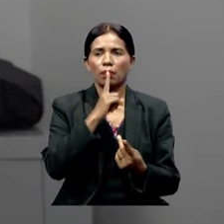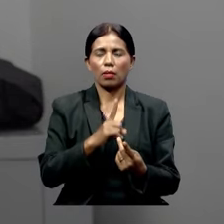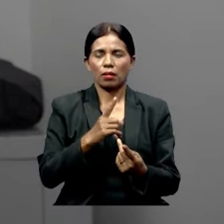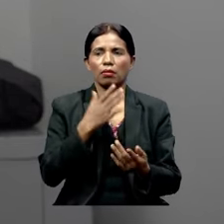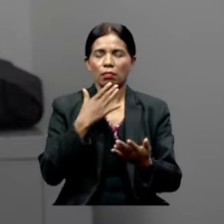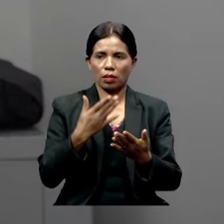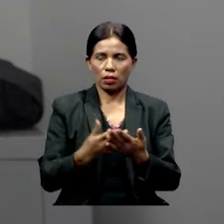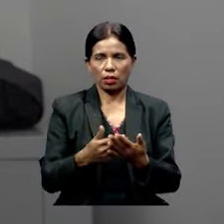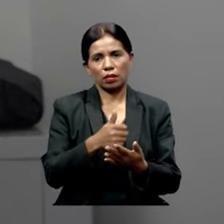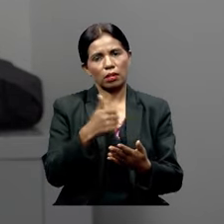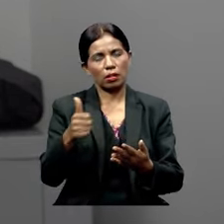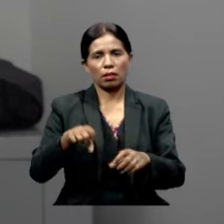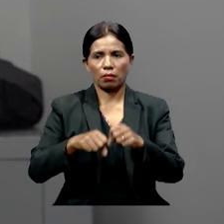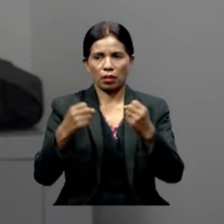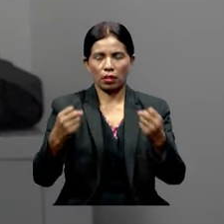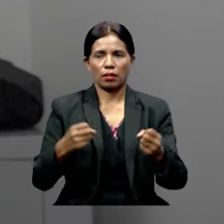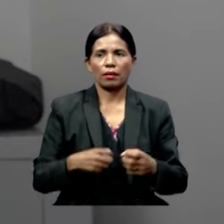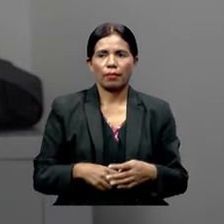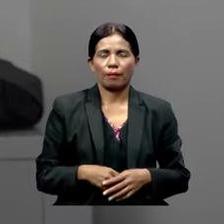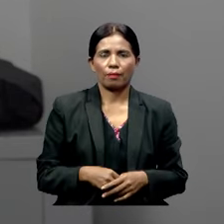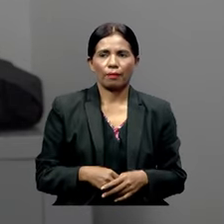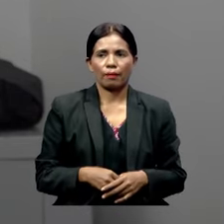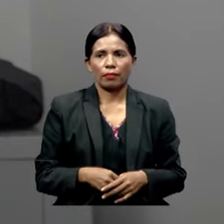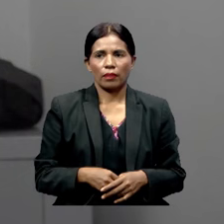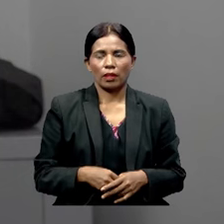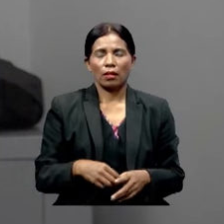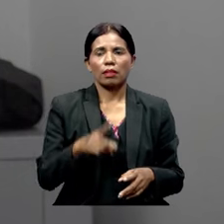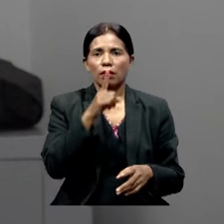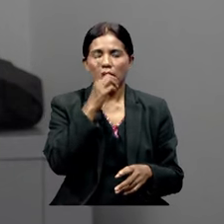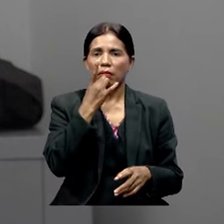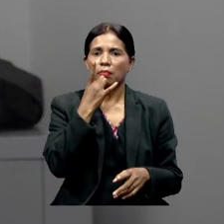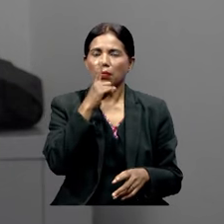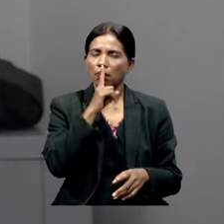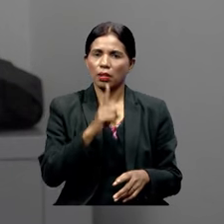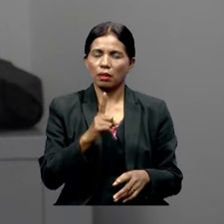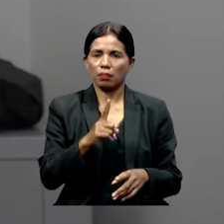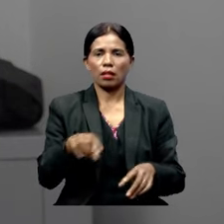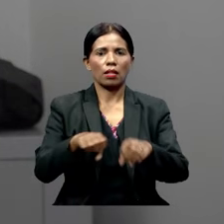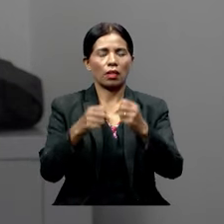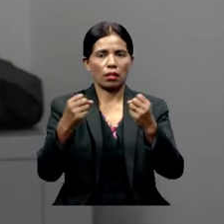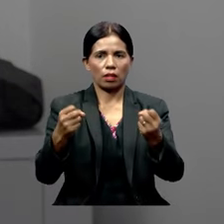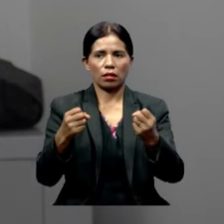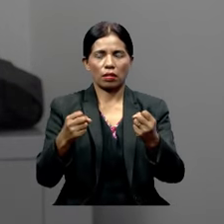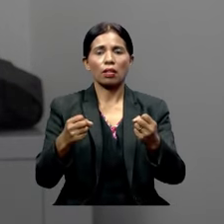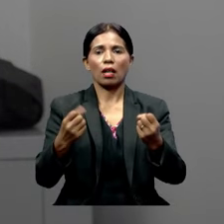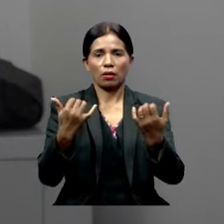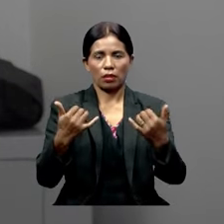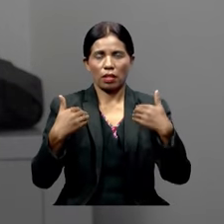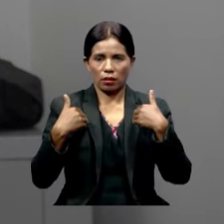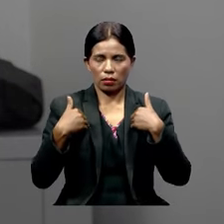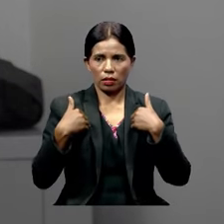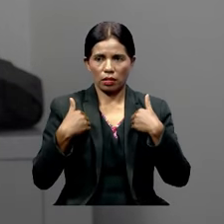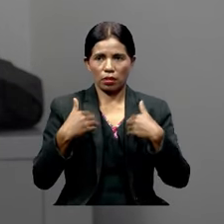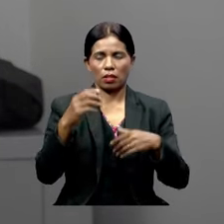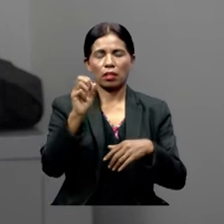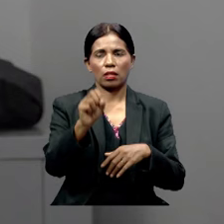funsiona hela ia balu ne be ki at ne ne be ba lampu merah hirak ne be mak ia hera dau kona ne ne 12